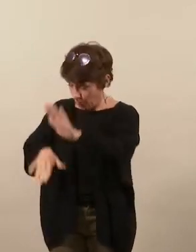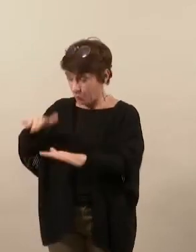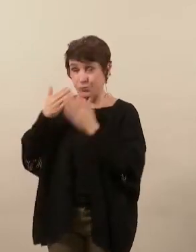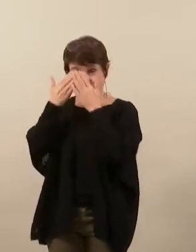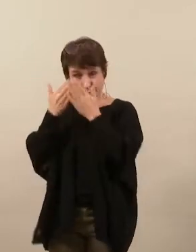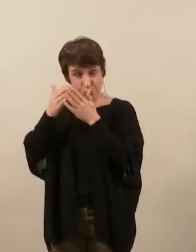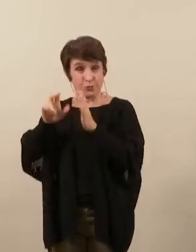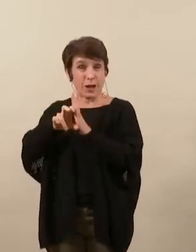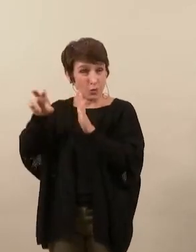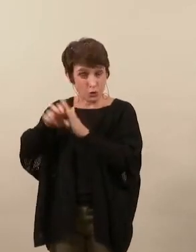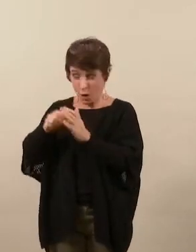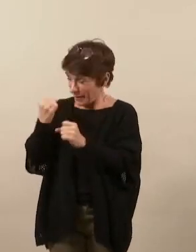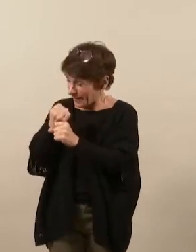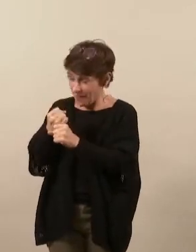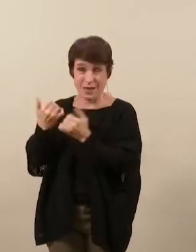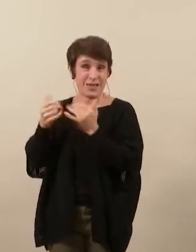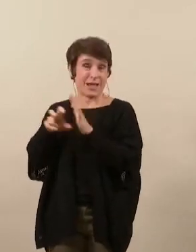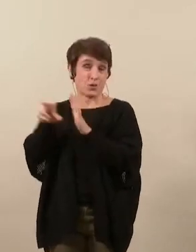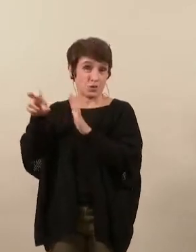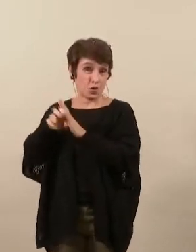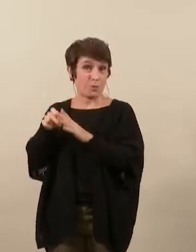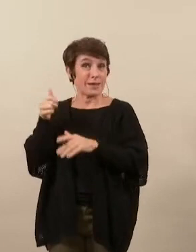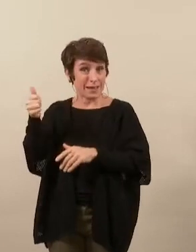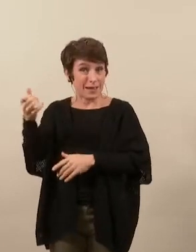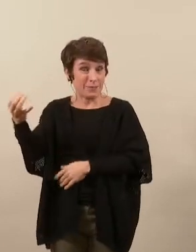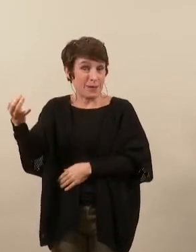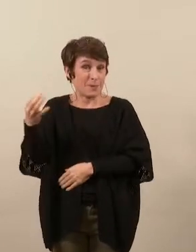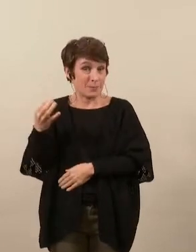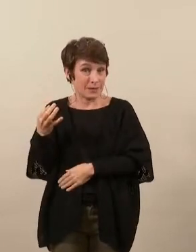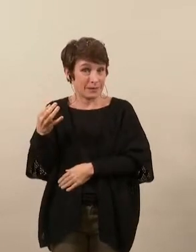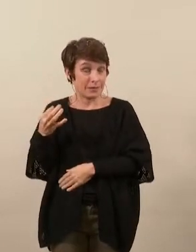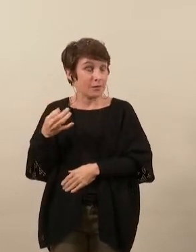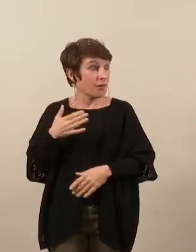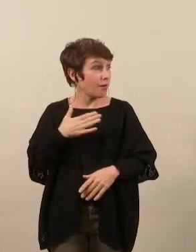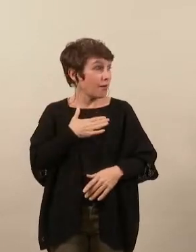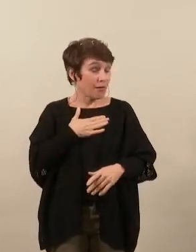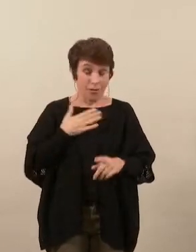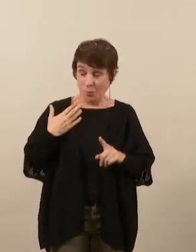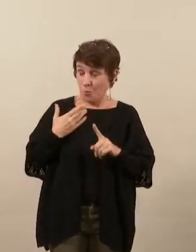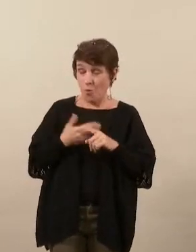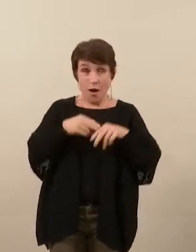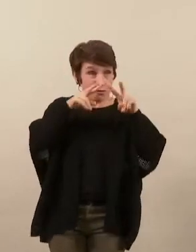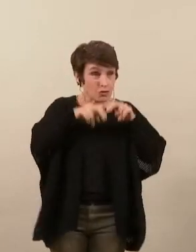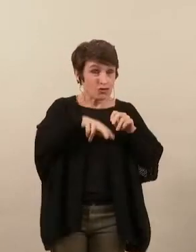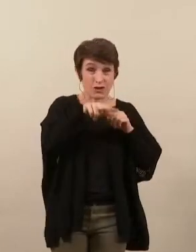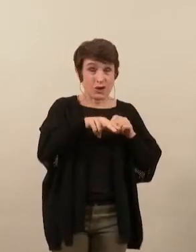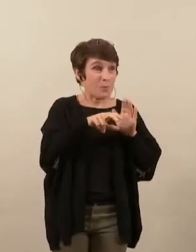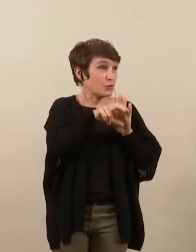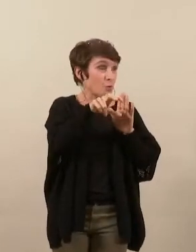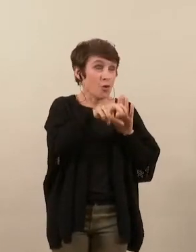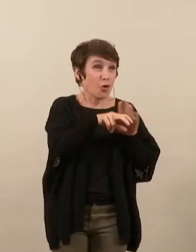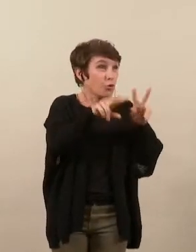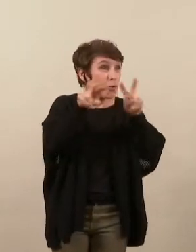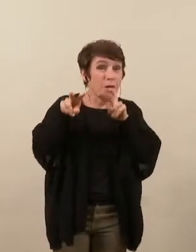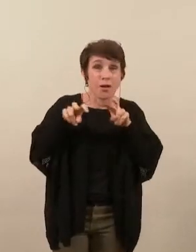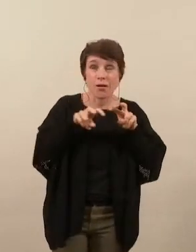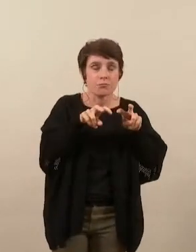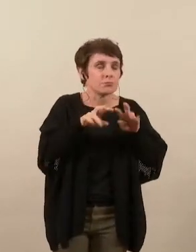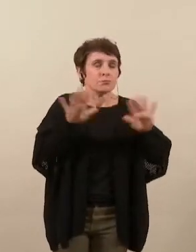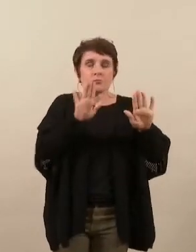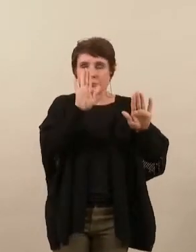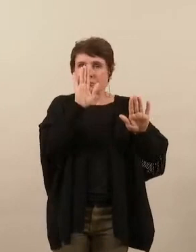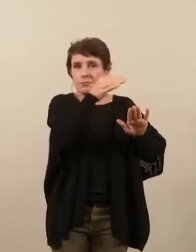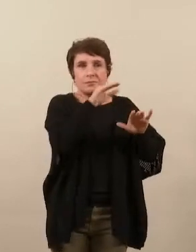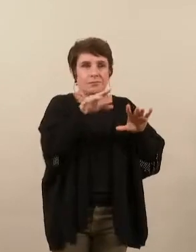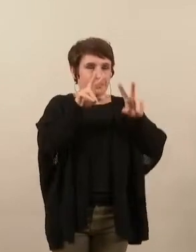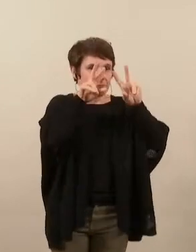à Grenoble, qui travaille à Grenoble, et qui dit « mais je cherchais à acheter à Grenoble, mais en fait je vais aller acheter ailleurs, à mon grand désespoir ».